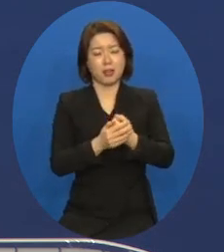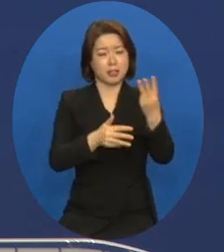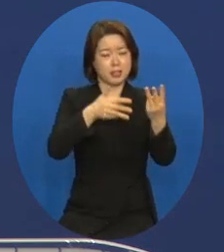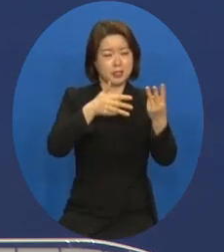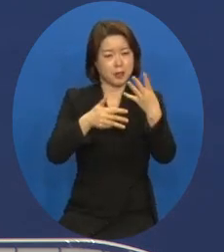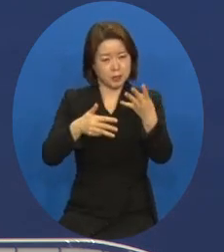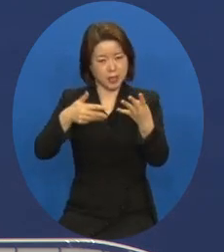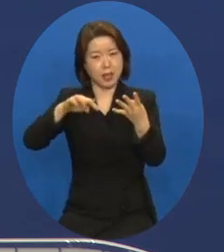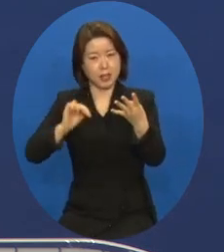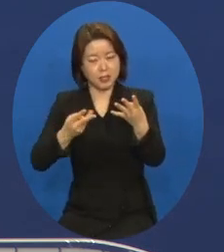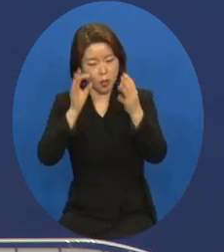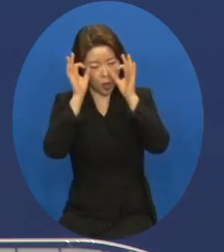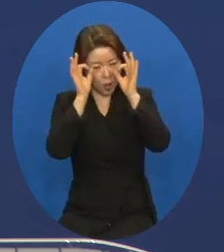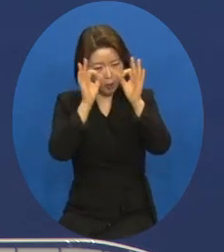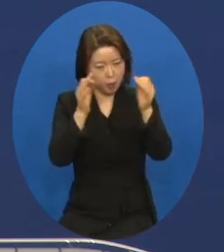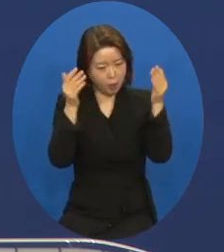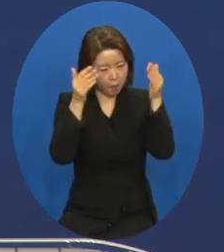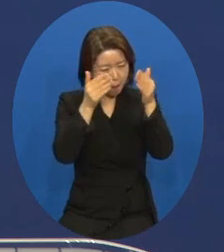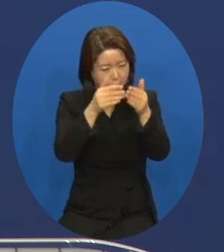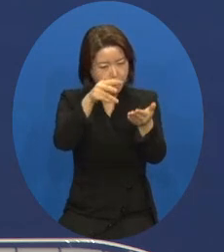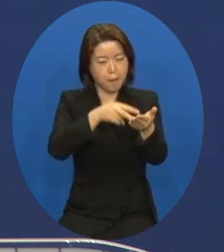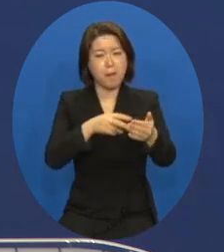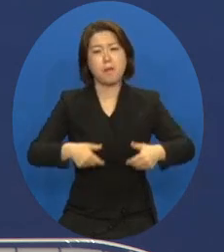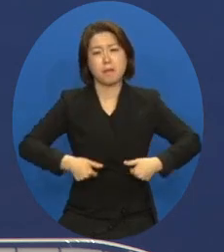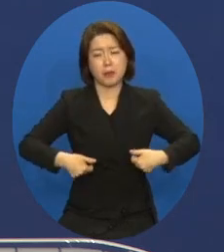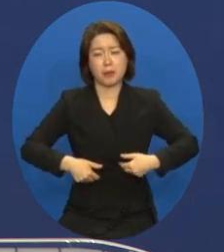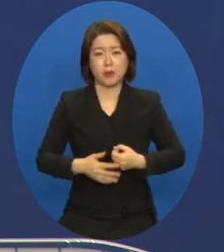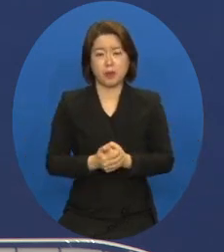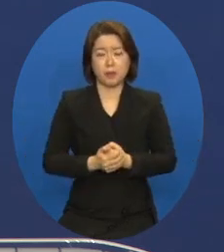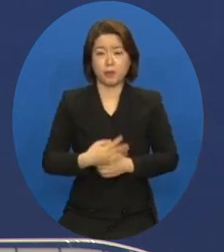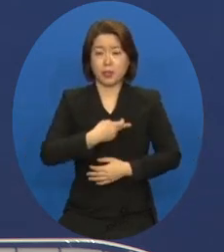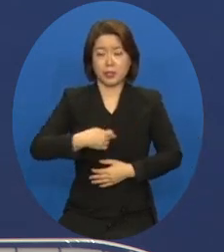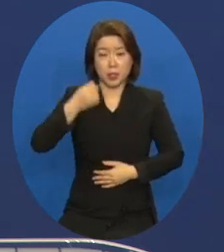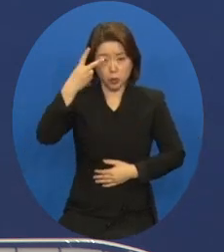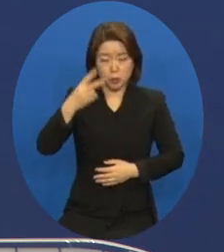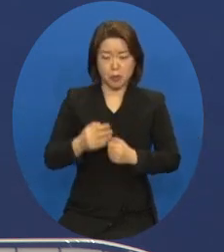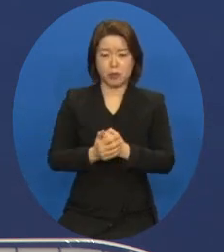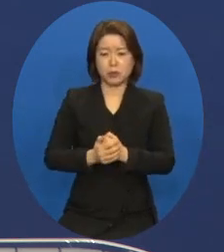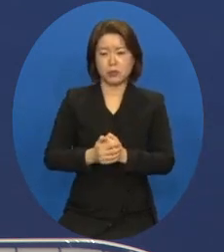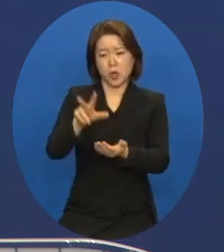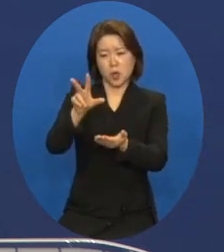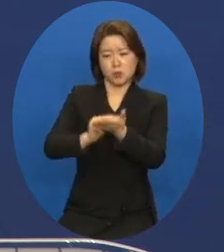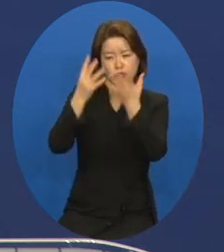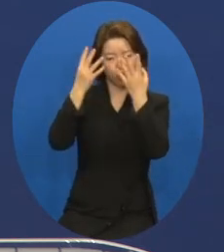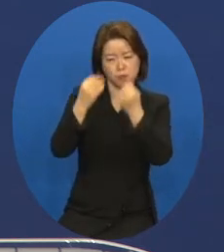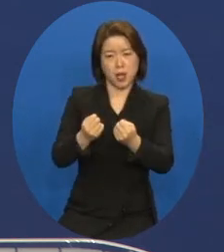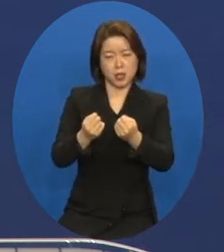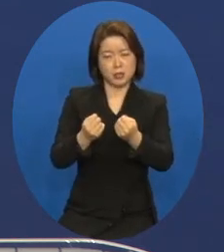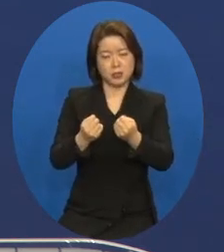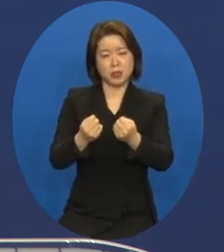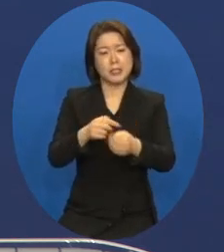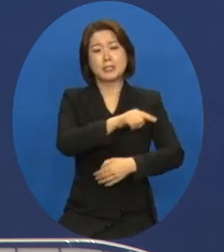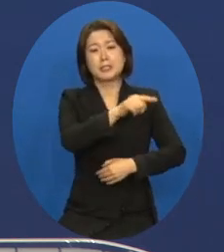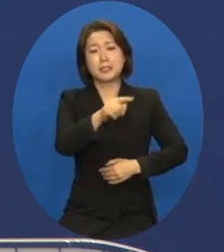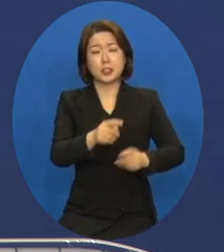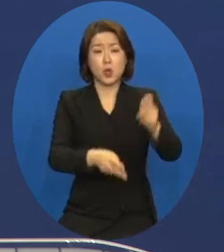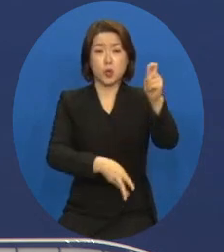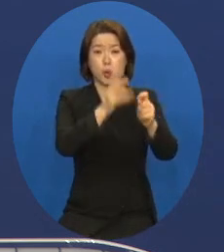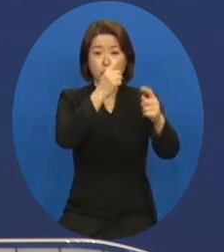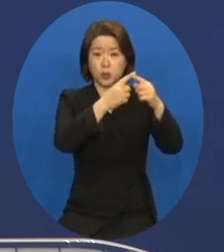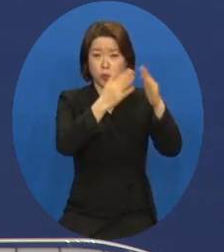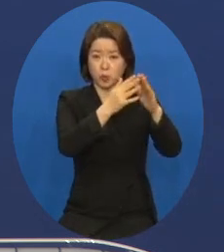우리가 한번 주목해 볼 필요가 있습니다 사도 바울은 그렇게 문제가 많은 고린도교회 교인들을